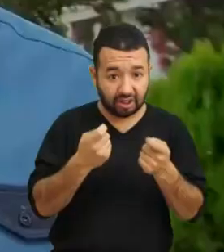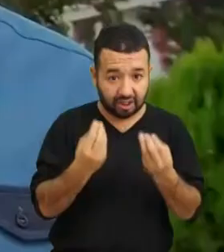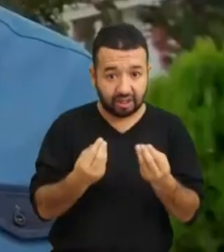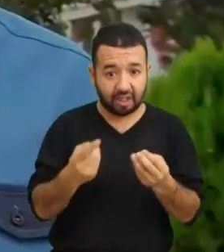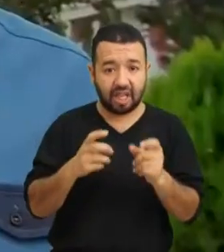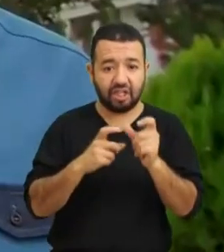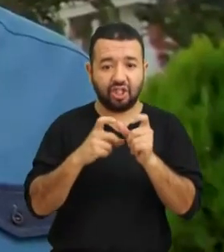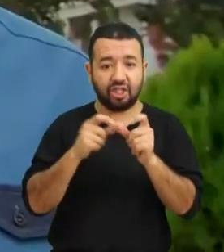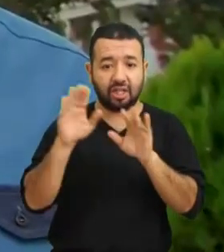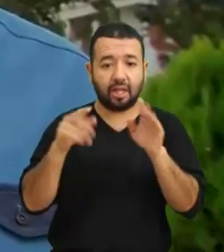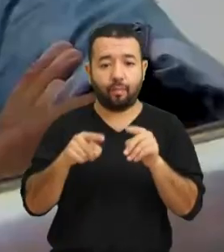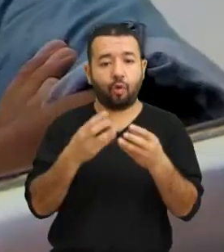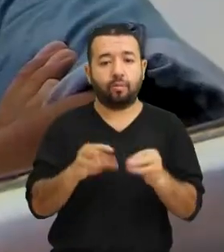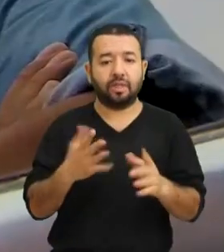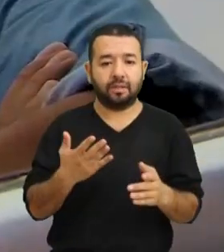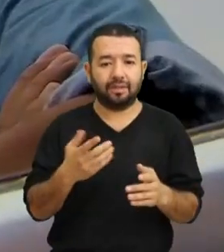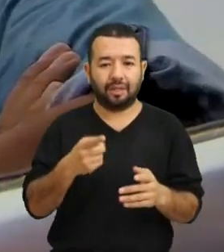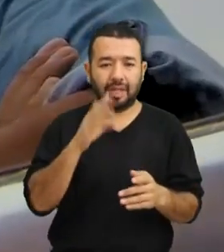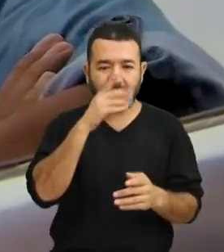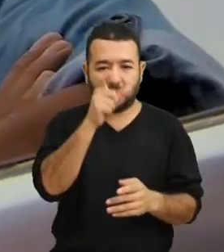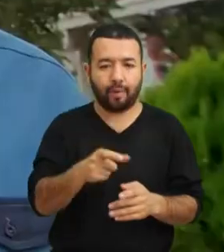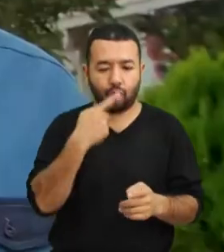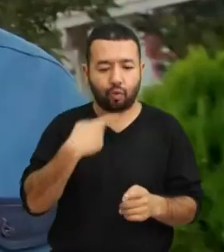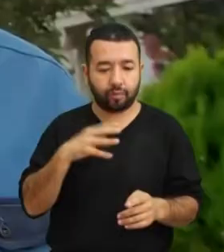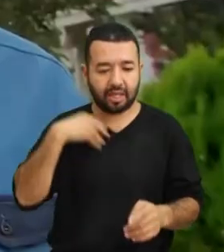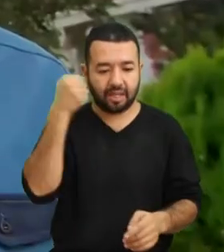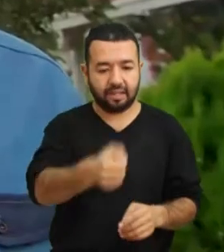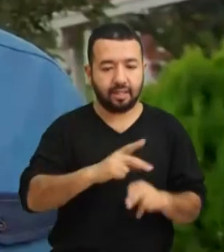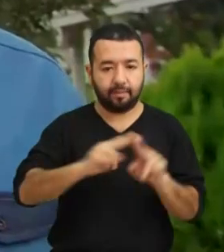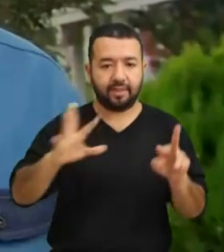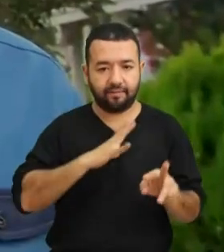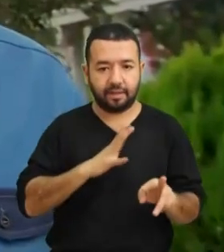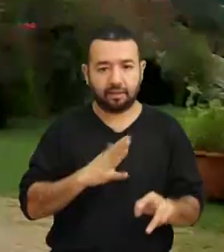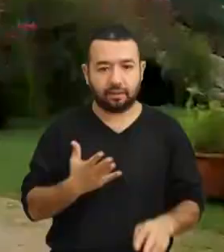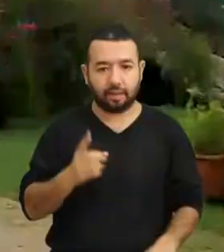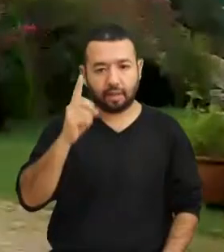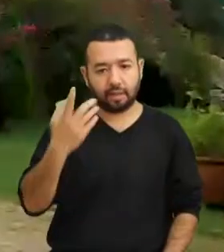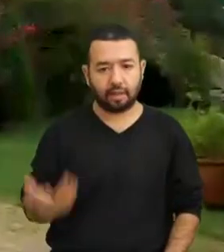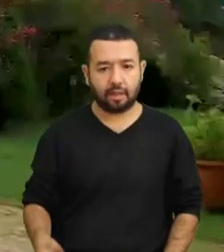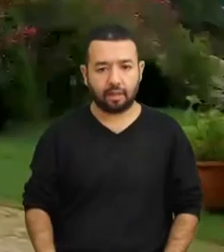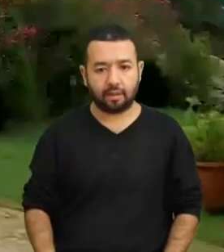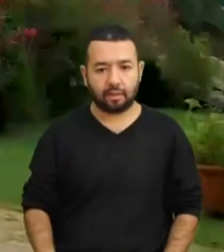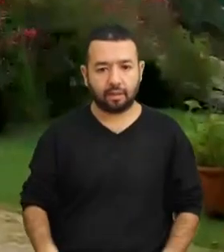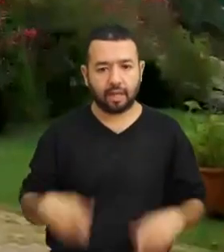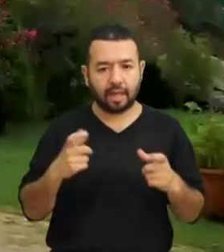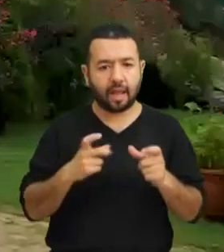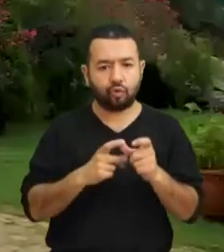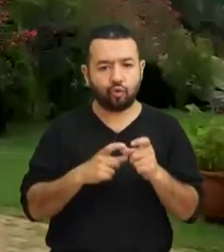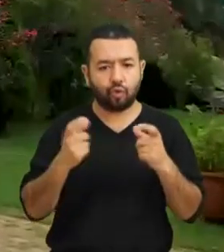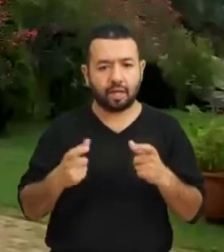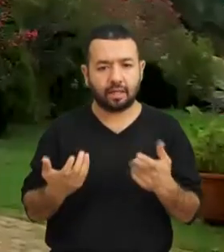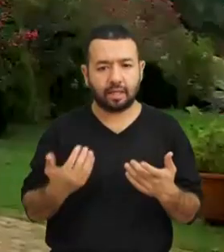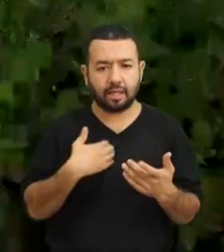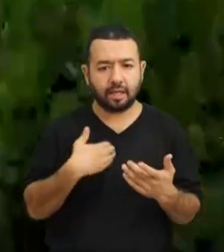olmazdı. Öyle camdan konuşmak kolay vallahi. Kırarım camını ha. Allah Allah. Hayır nerede bu Şükrü? Niye